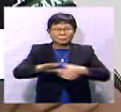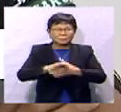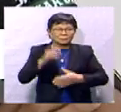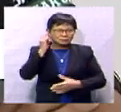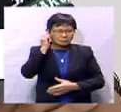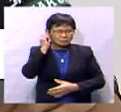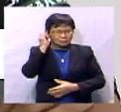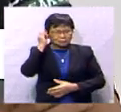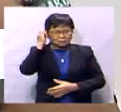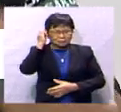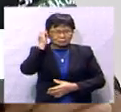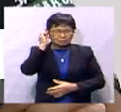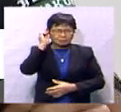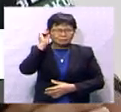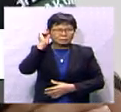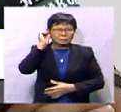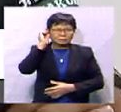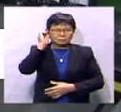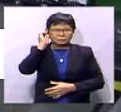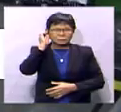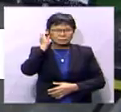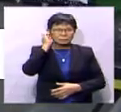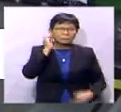sana pakai di jalan raya.